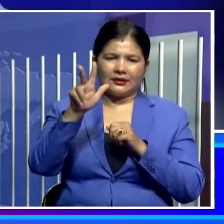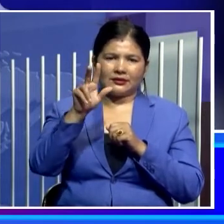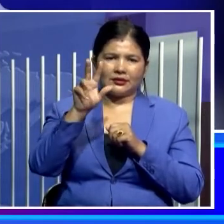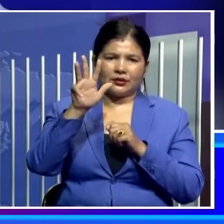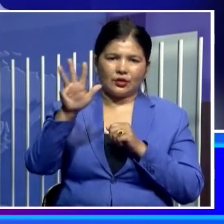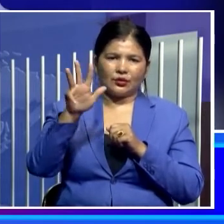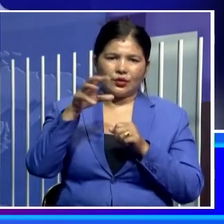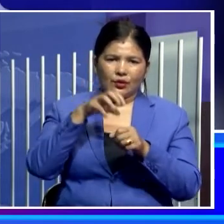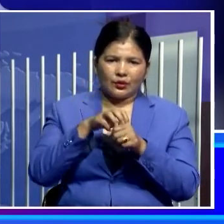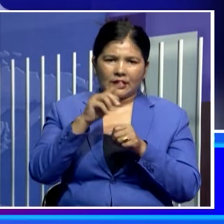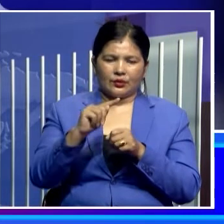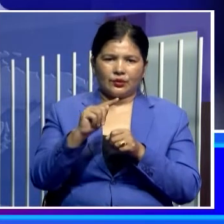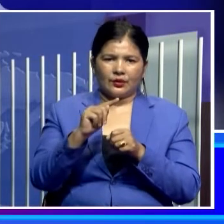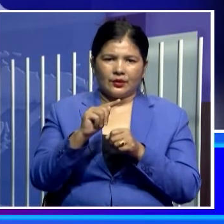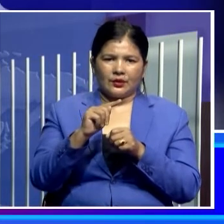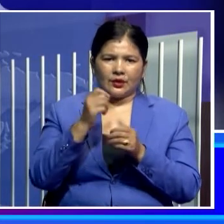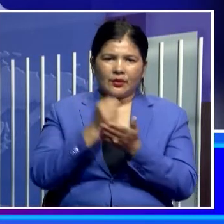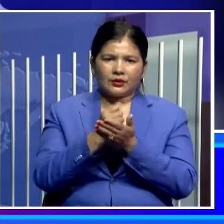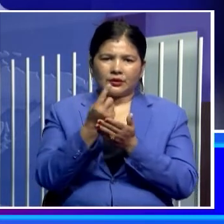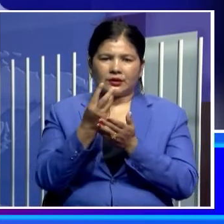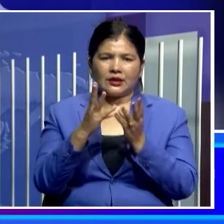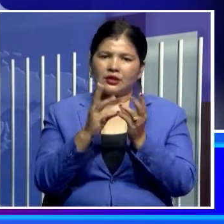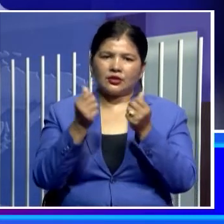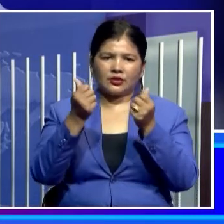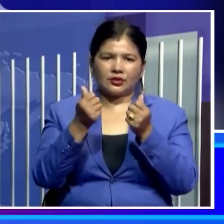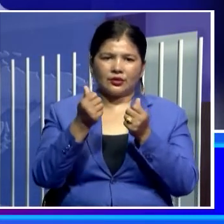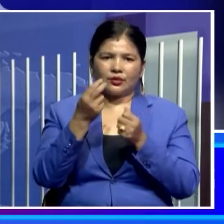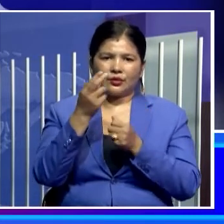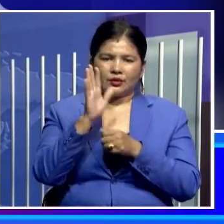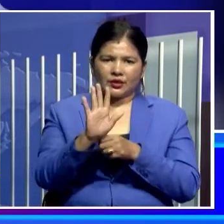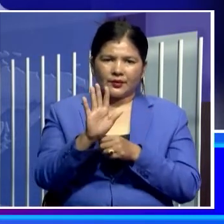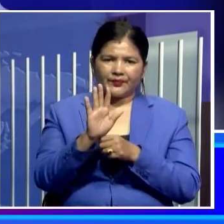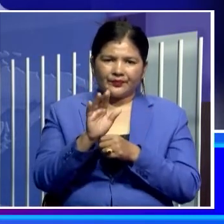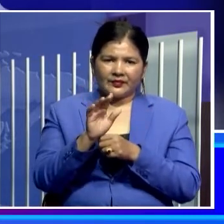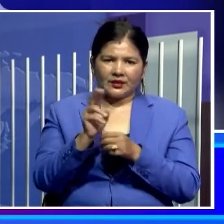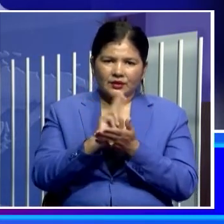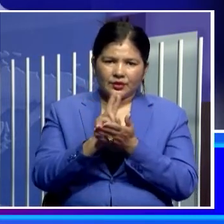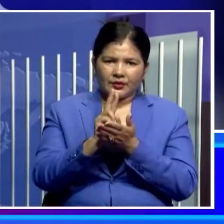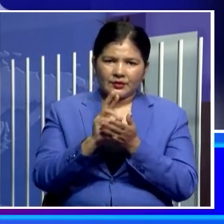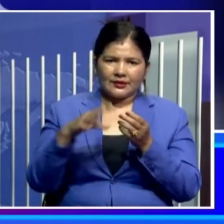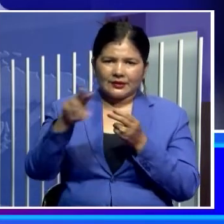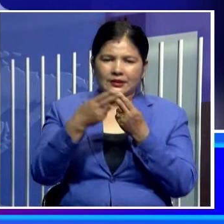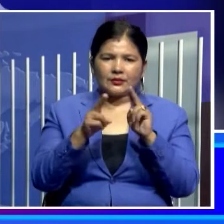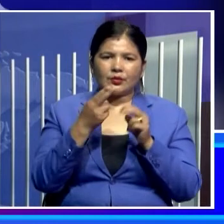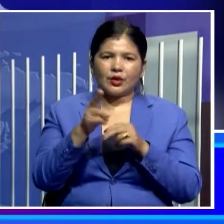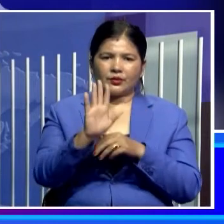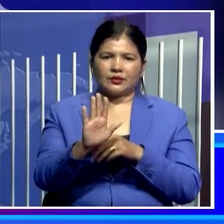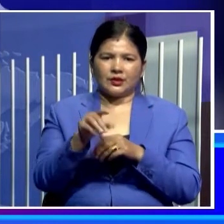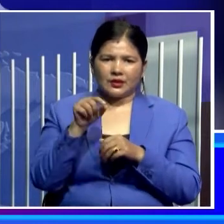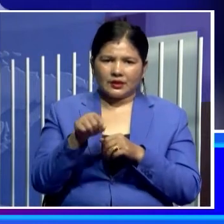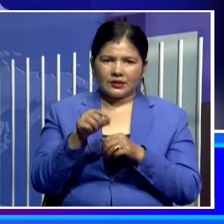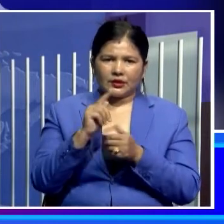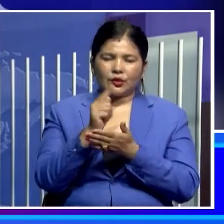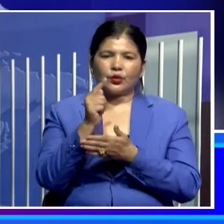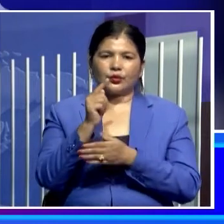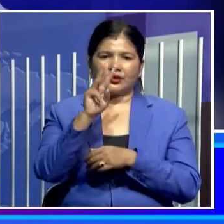1, 2, 3, 4, 8 र 9 नम्बर वडाको चाहिँ मतगणना भइसकी नतिजा समेत सार्वजनिक भइसकेको छ। त्यसै गरी